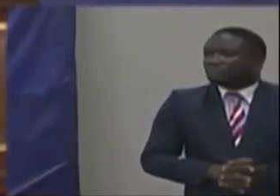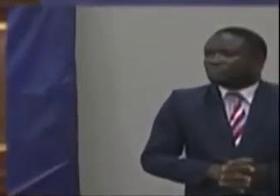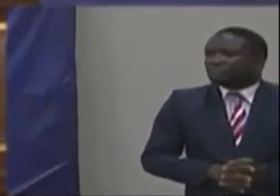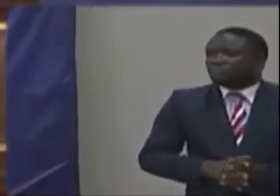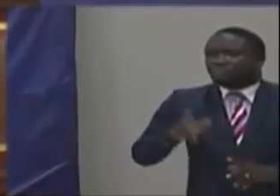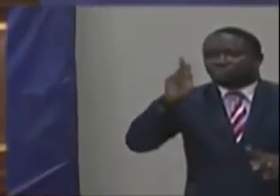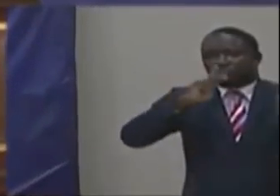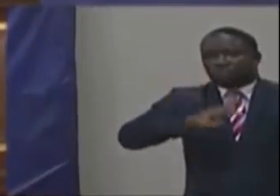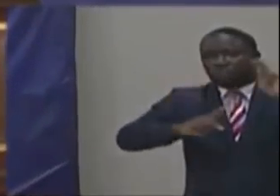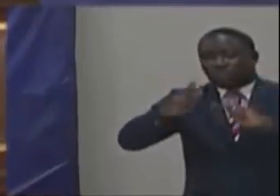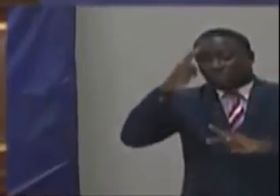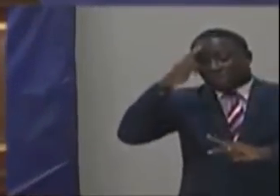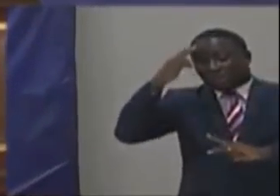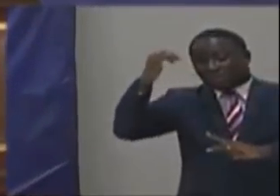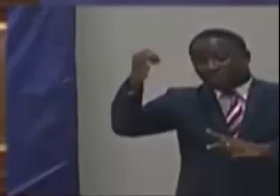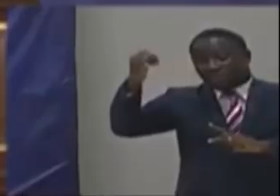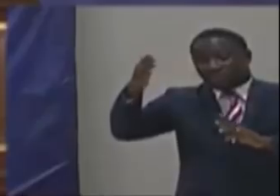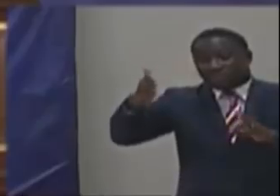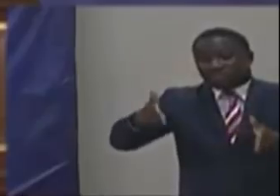Peuple haïtien,